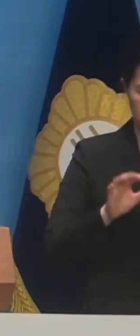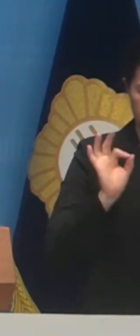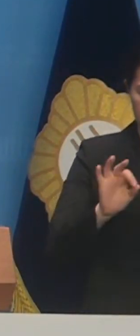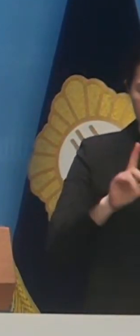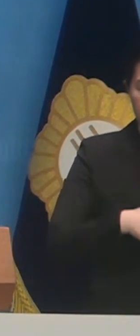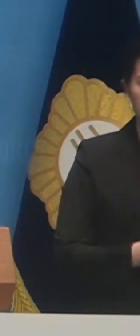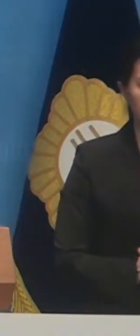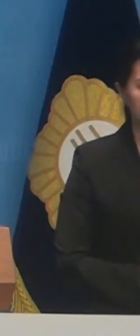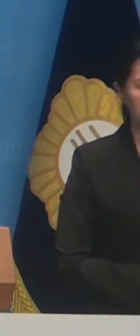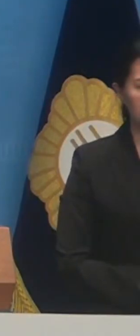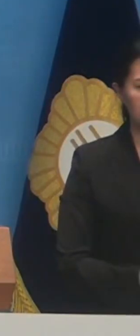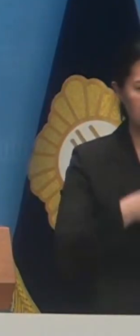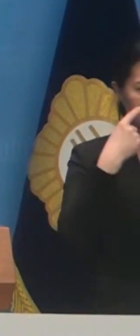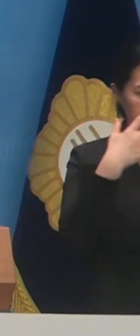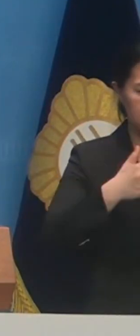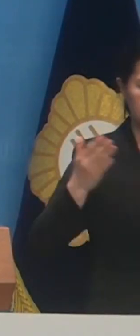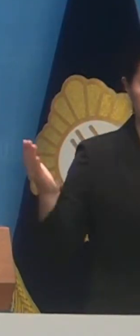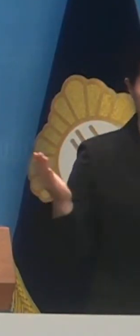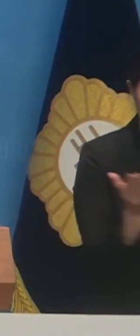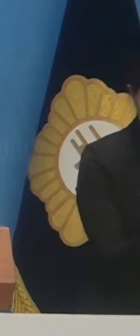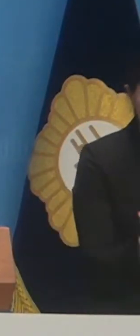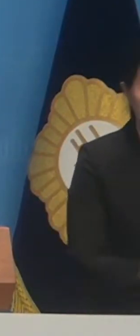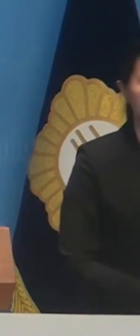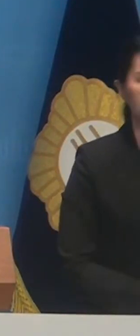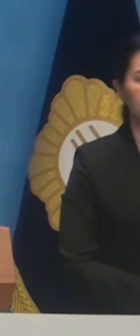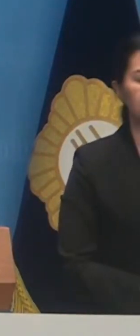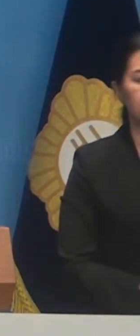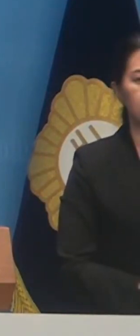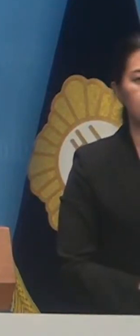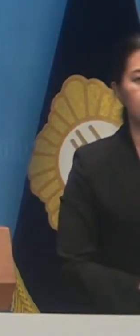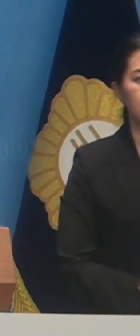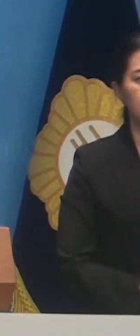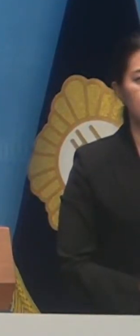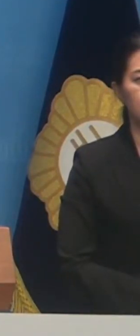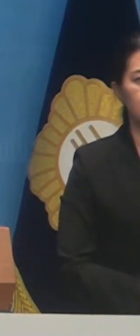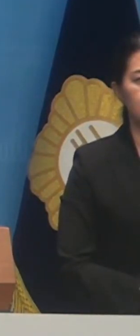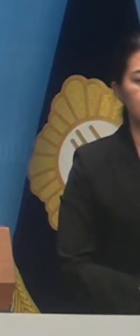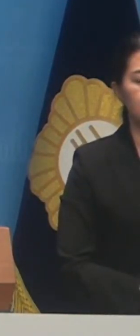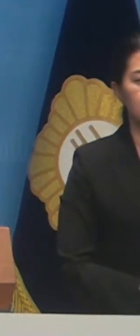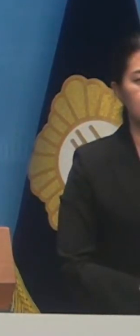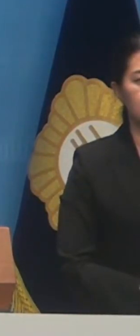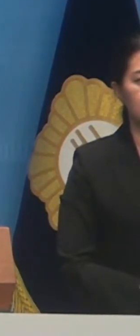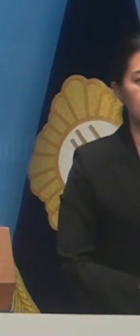때 정확하게 부합한다고 할 수 있습니다.